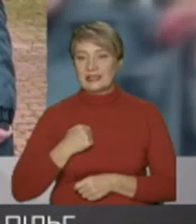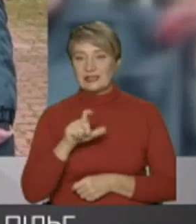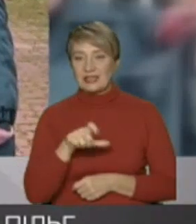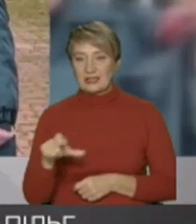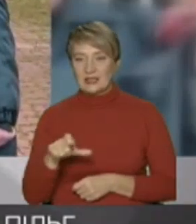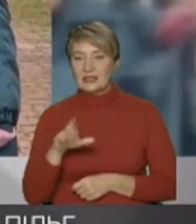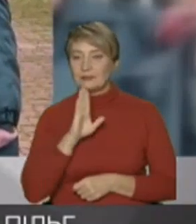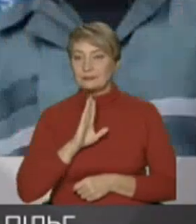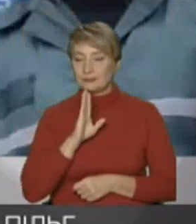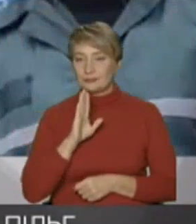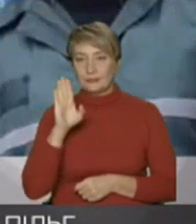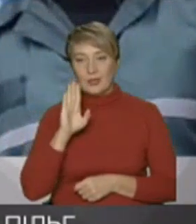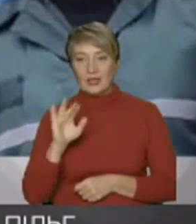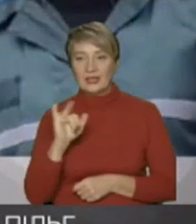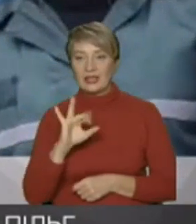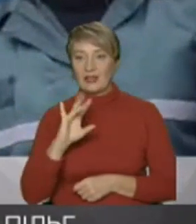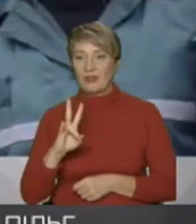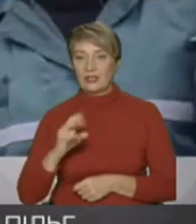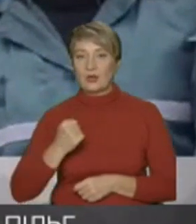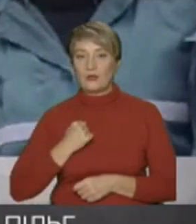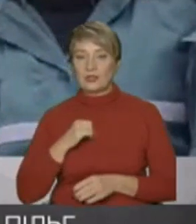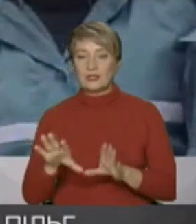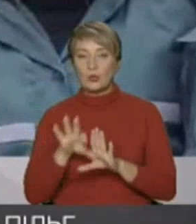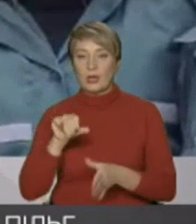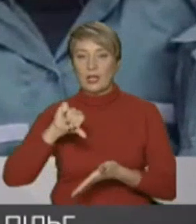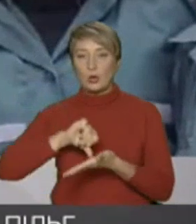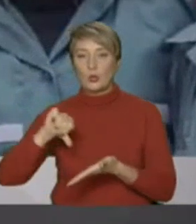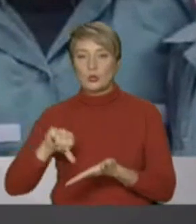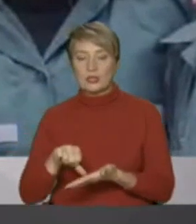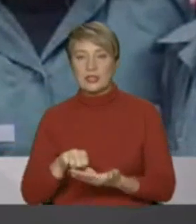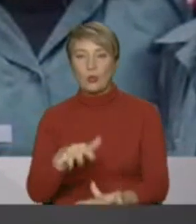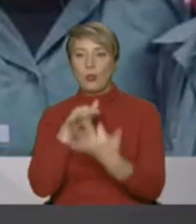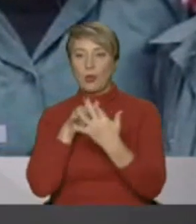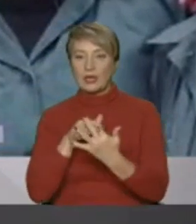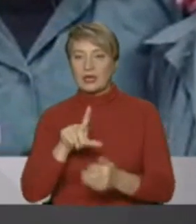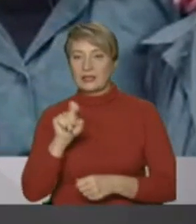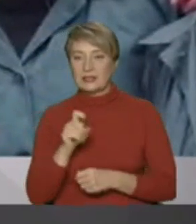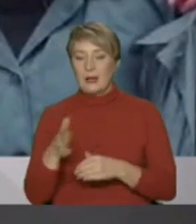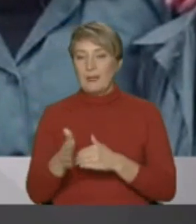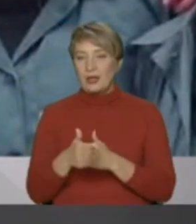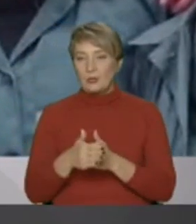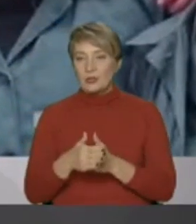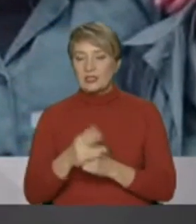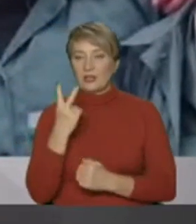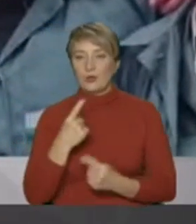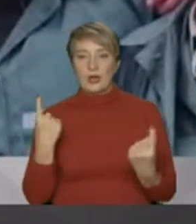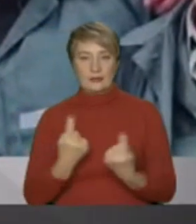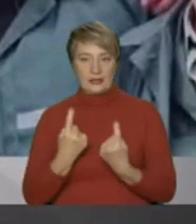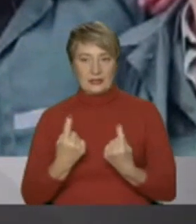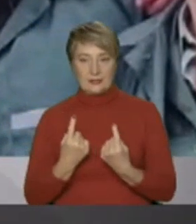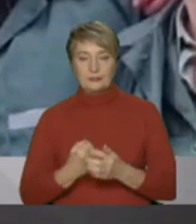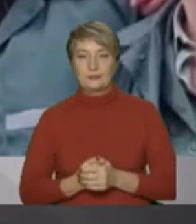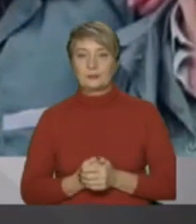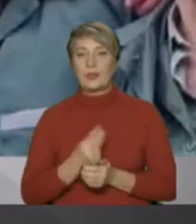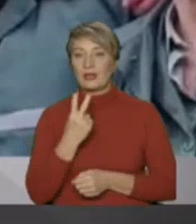та Іван Земляной. Військові обрали участь у боях за Маріуполь. 2 цивільних – це Андруша Вікторія та